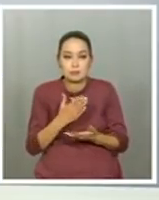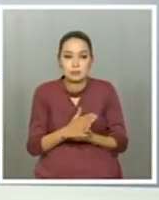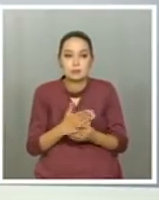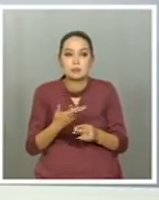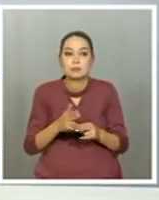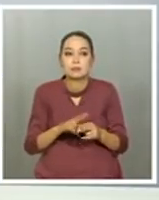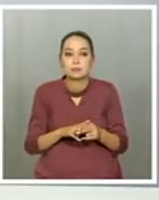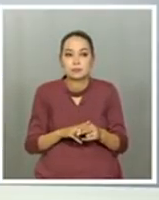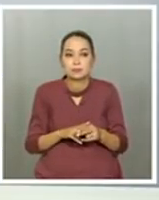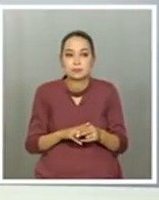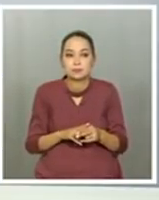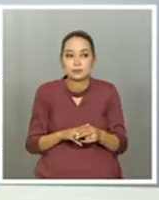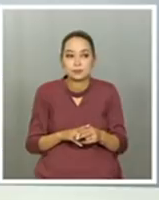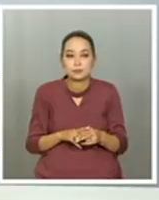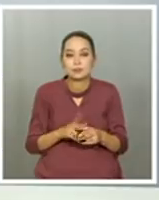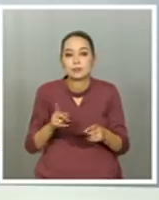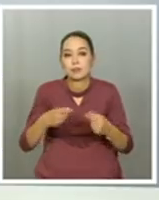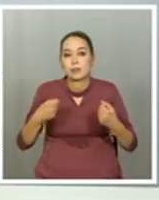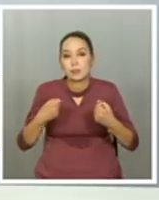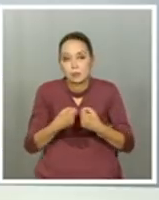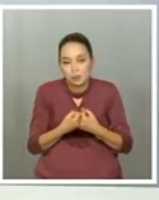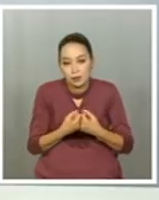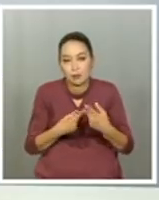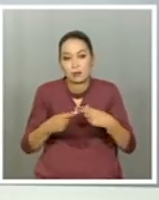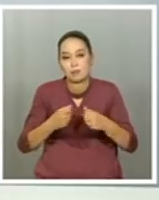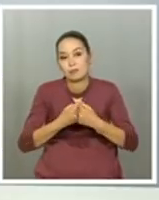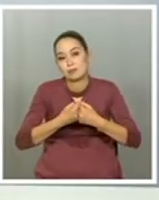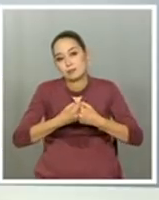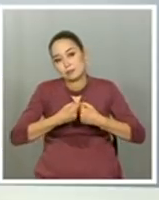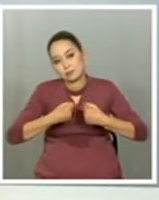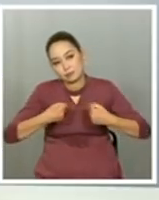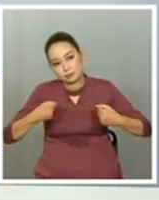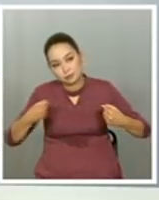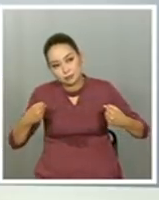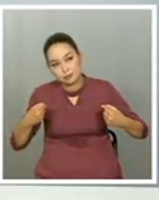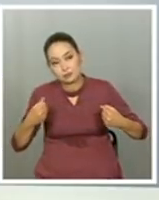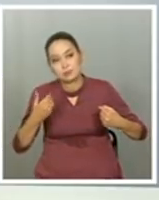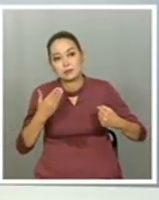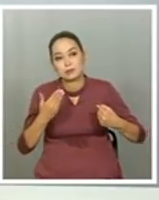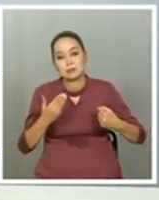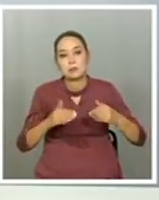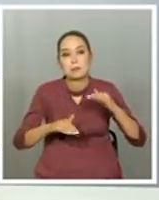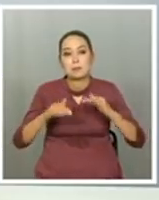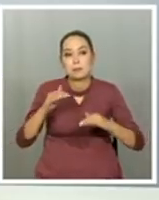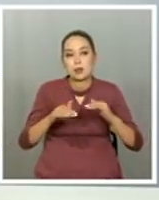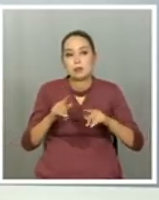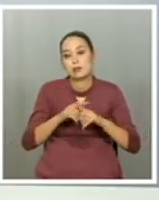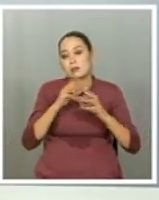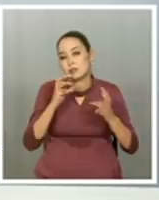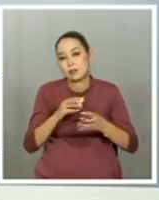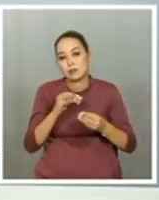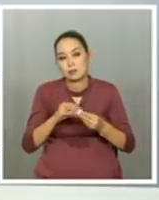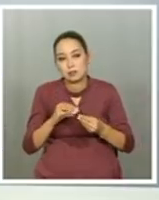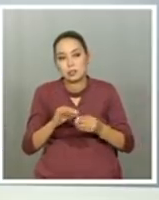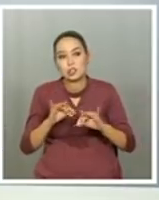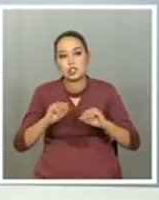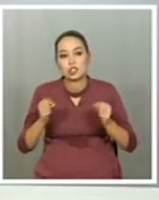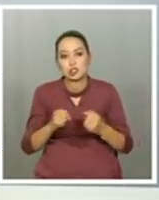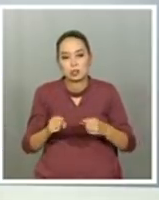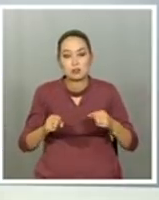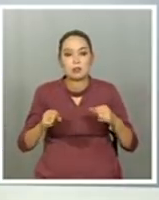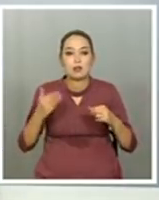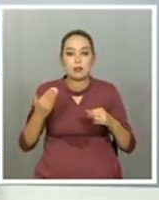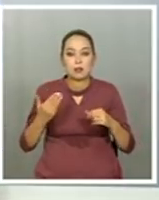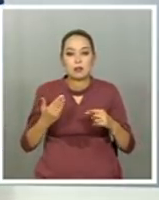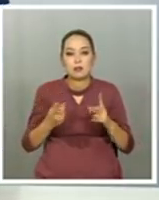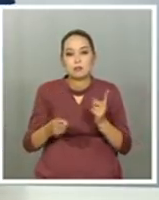яғни, шарлардың соқтығысуынан кейін, өзара әрекеттесуінен кейін бұлардың массалары сақталды және жылдамдықтарының өзгергенін біз бұл